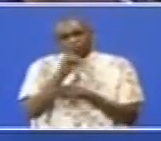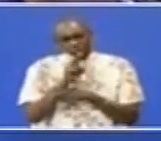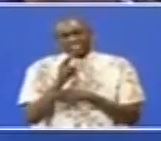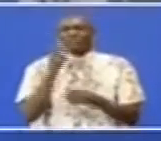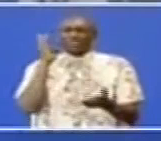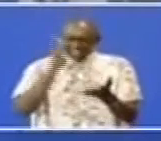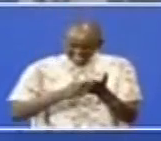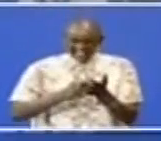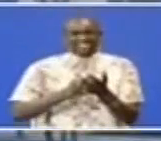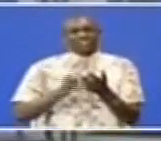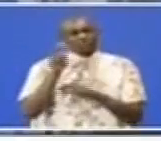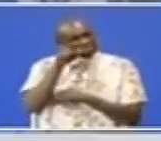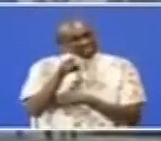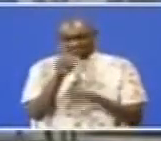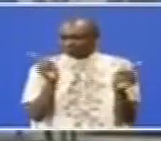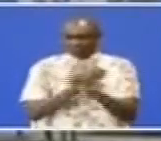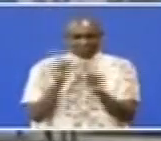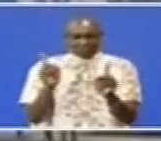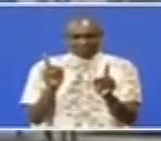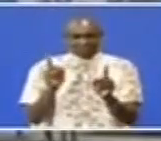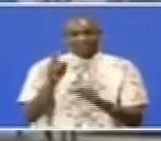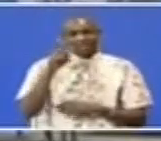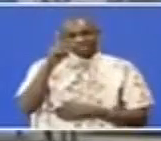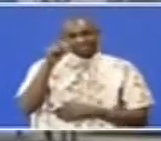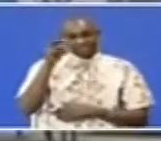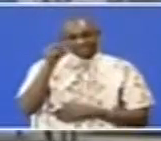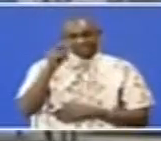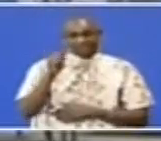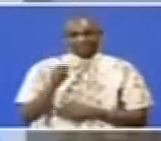wa mashahidi waliojiondoa. Francis Mtalaki, Biu ya KTN.